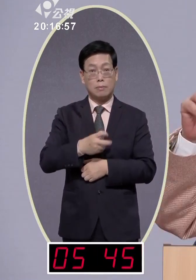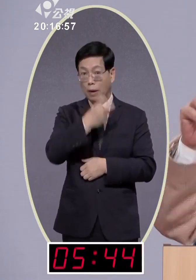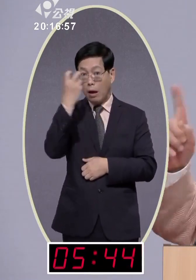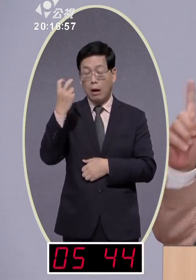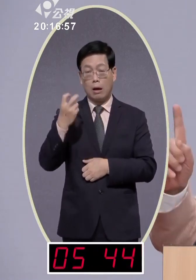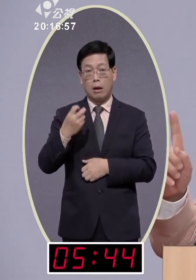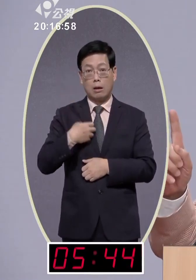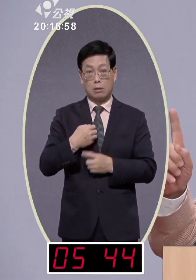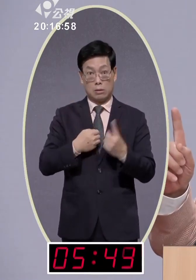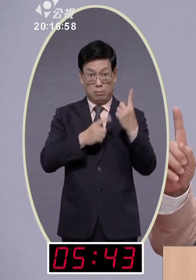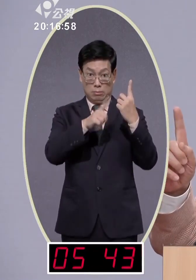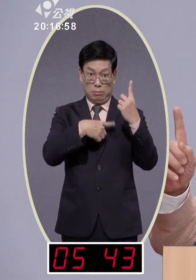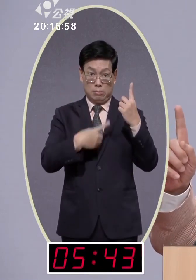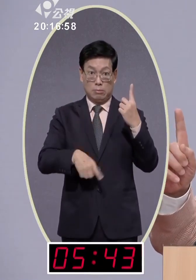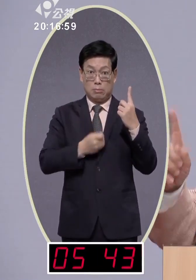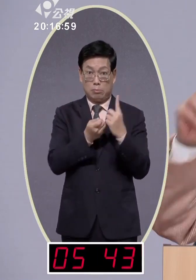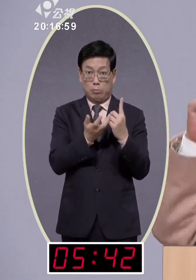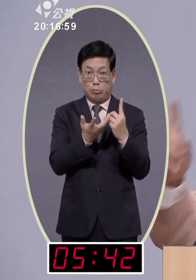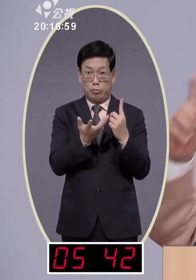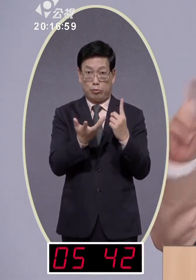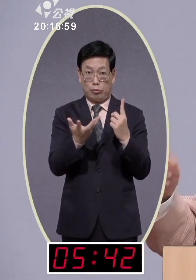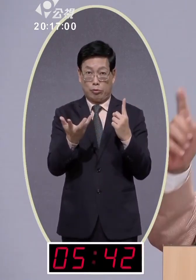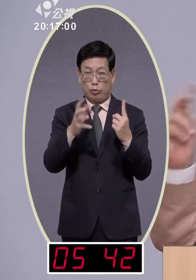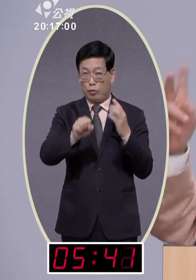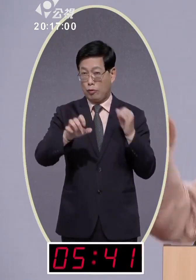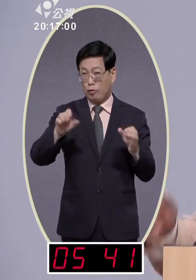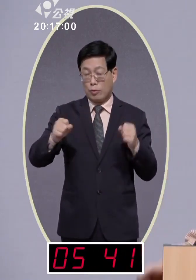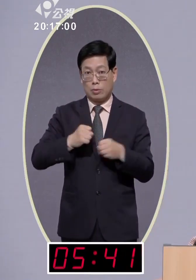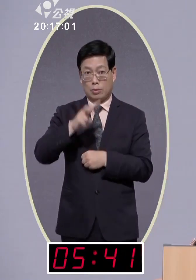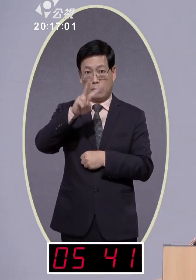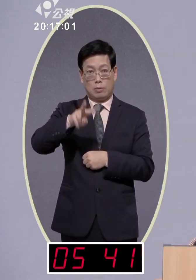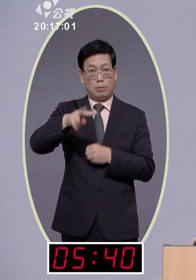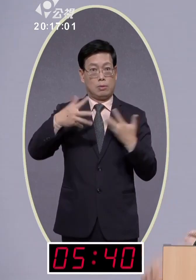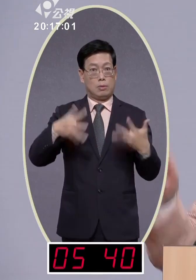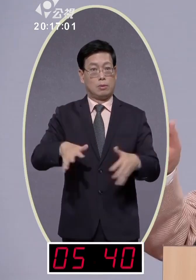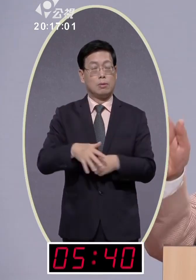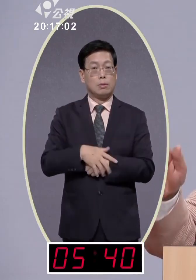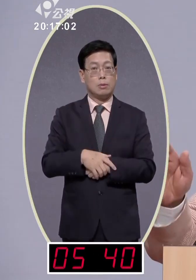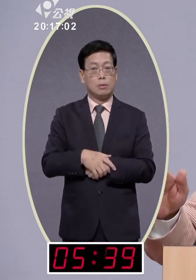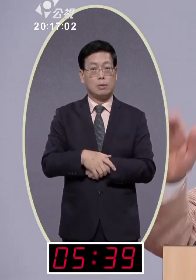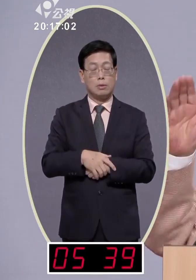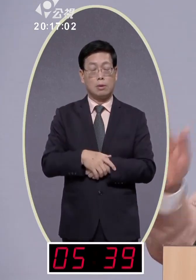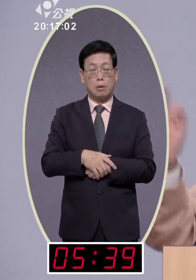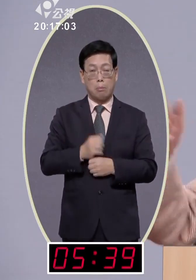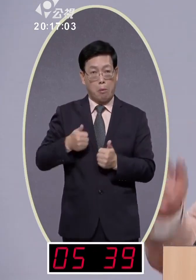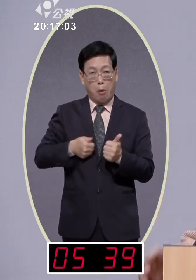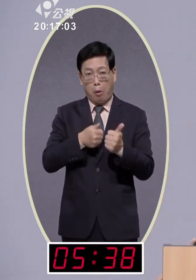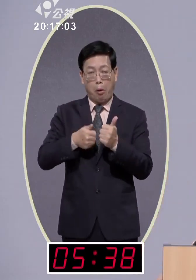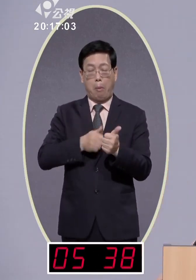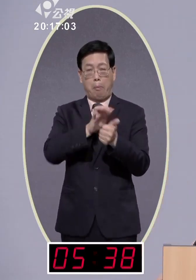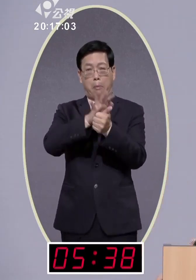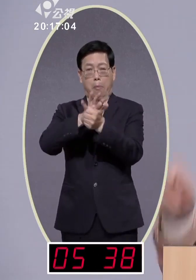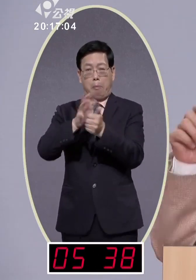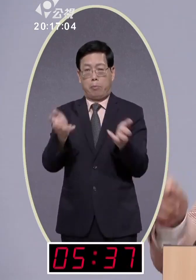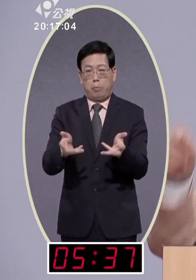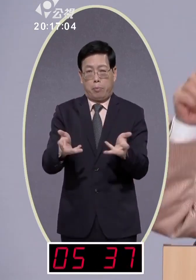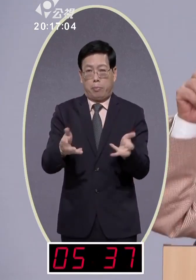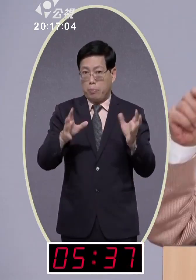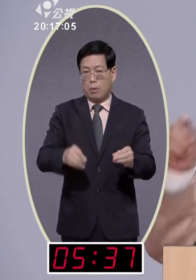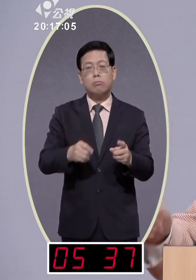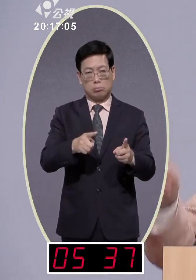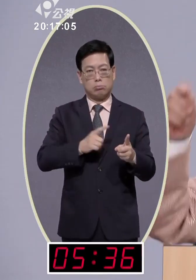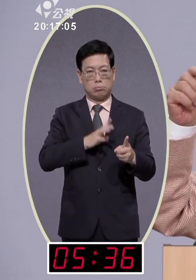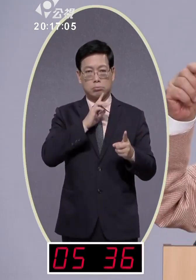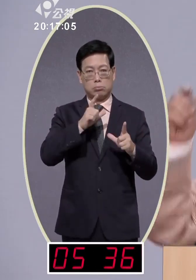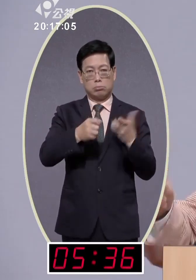发现从一个案子发现的2000个，一一追踪帮他们治疗，这就是一